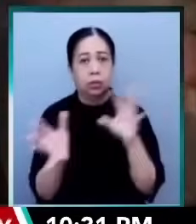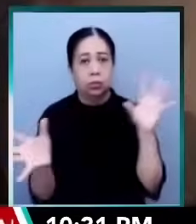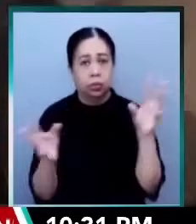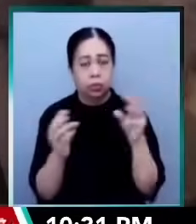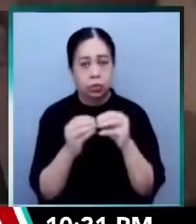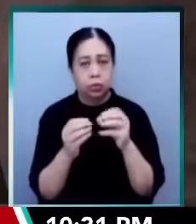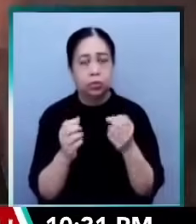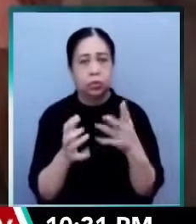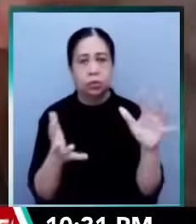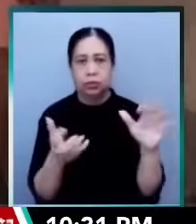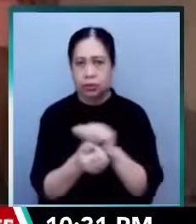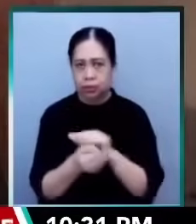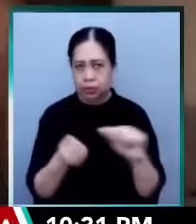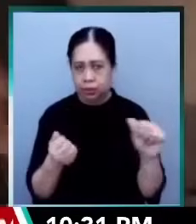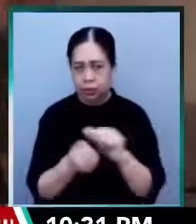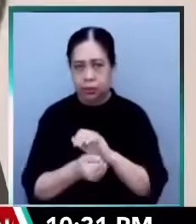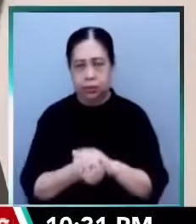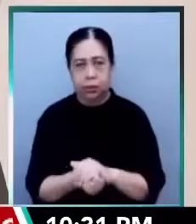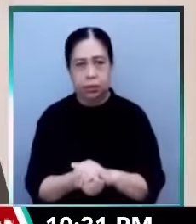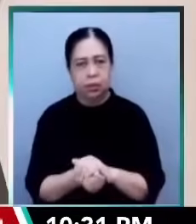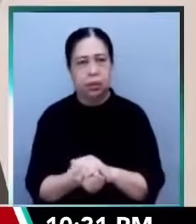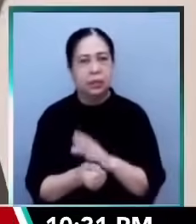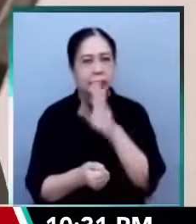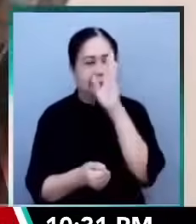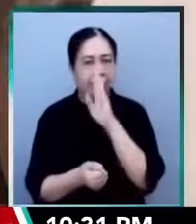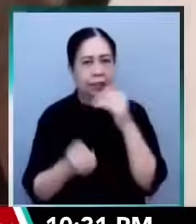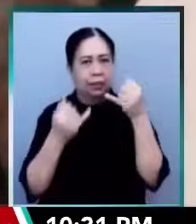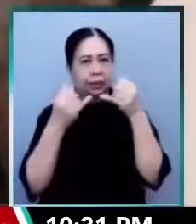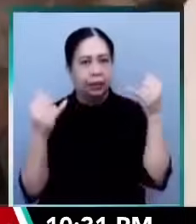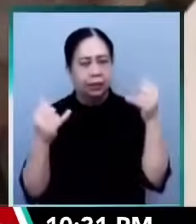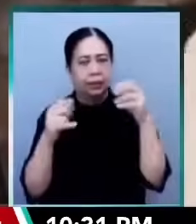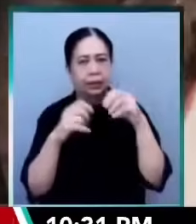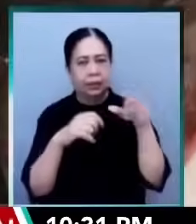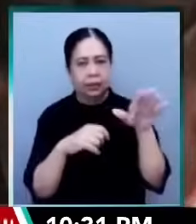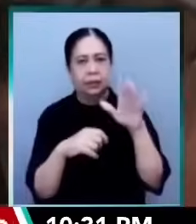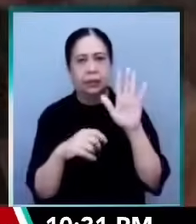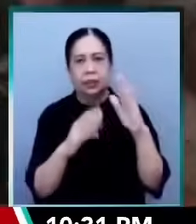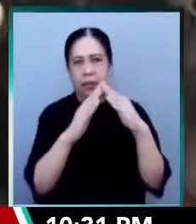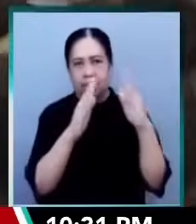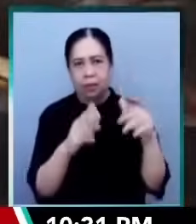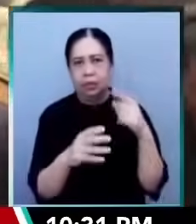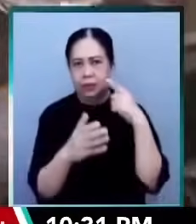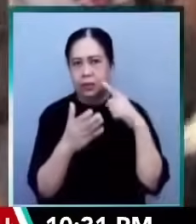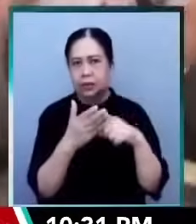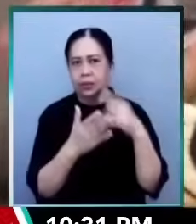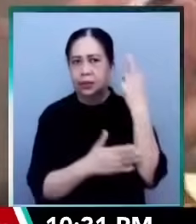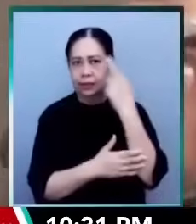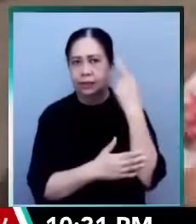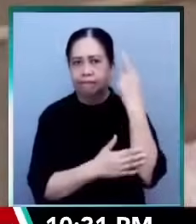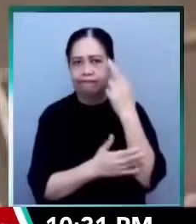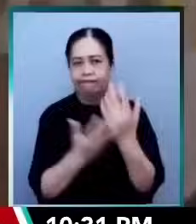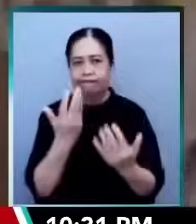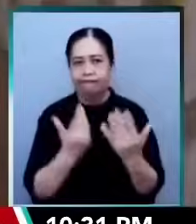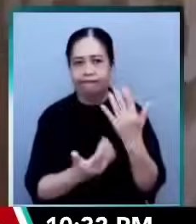pinsala. Faulty wiring sa kisame ng isa sa mga bahay ang tinitingnang sanhi nito.